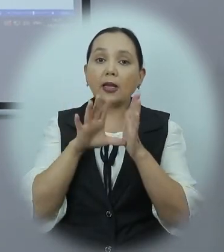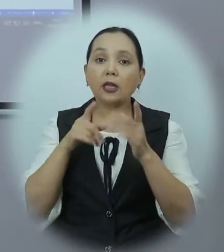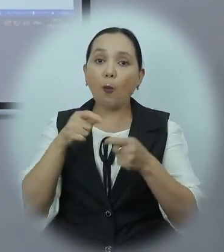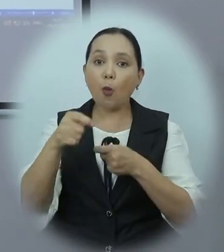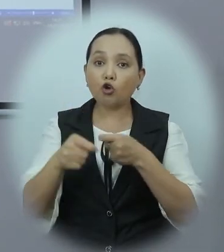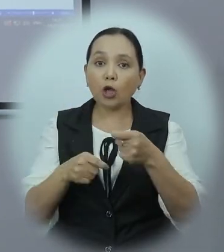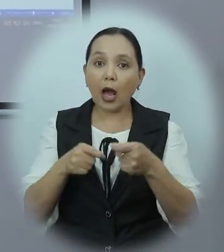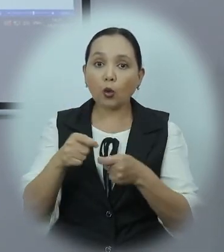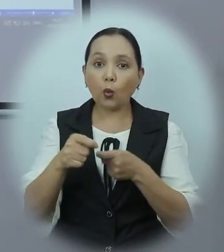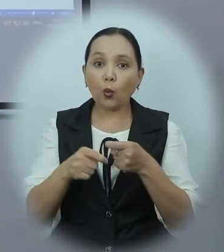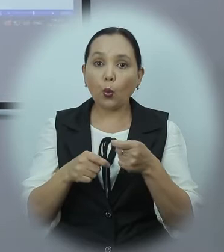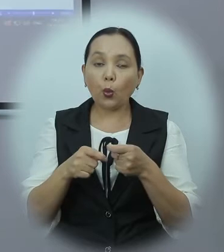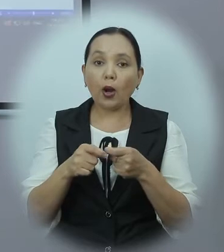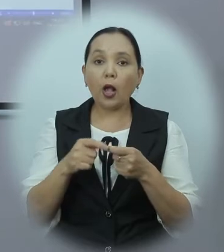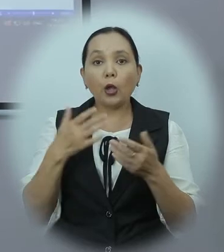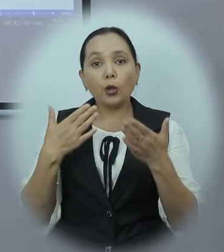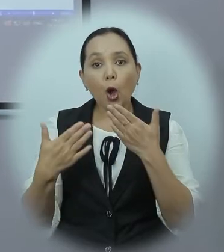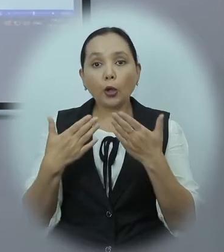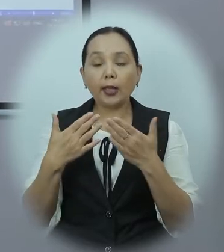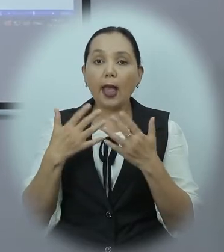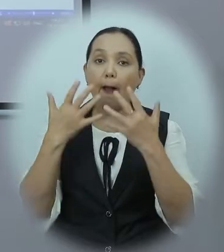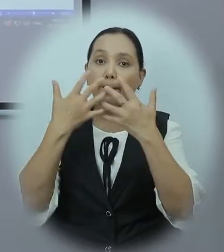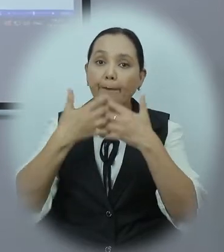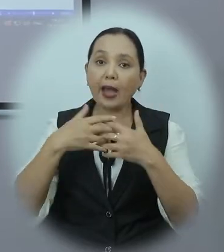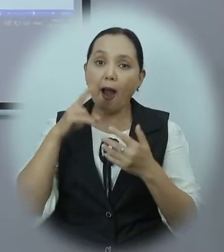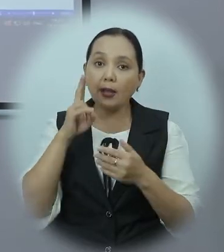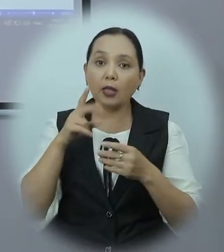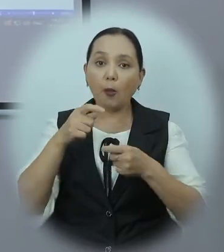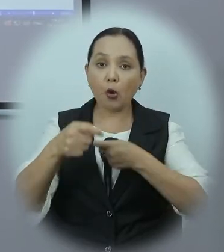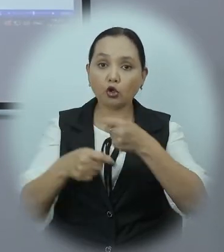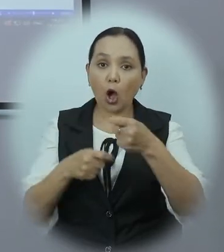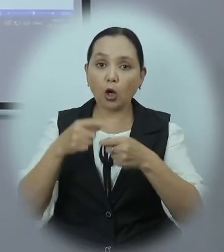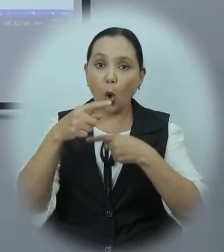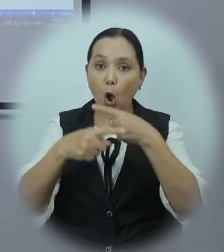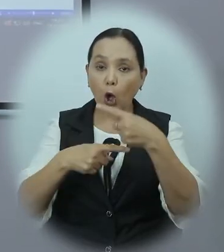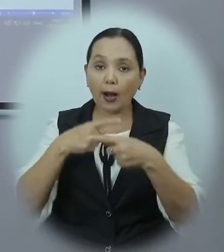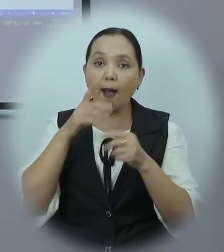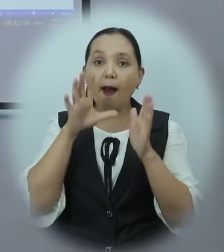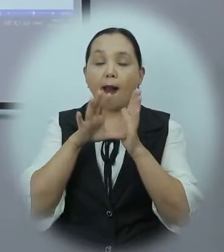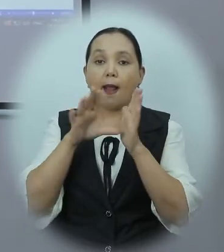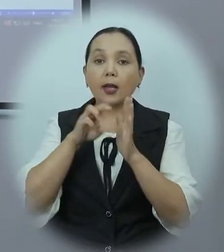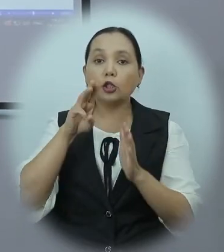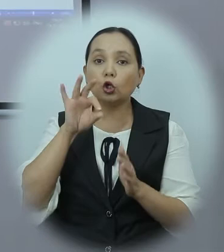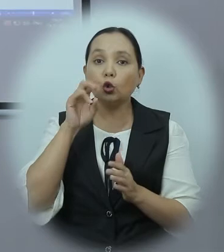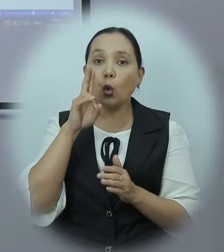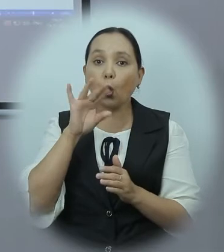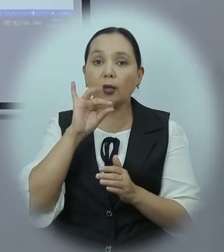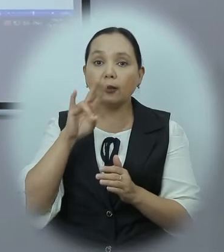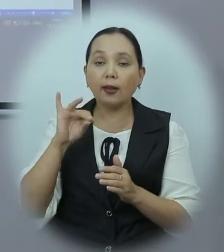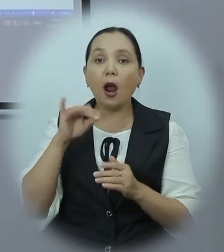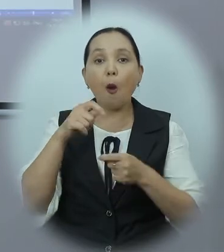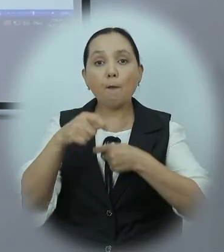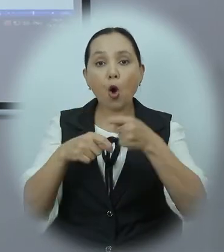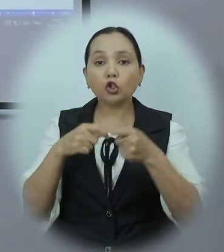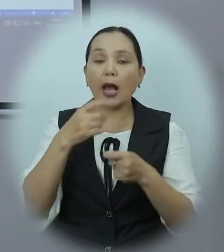boshqaruv yoki mexanik boshqaruv orqali elektr tokini boshqariladi